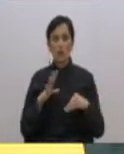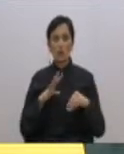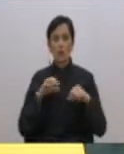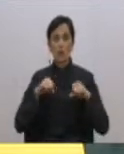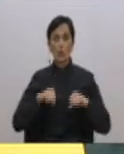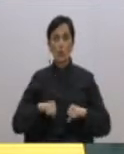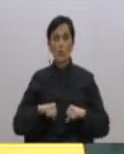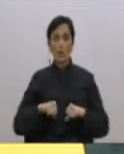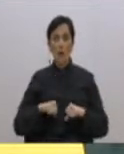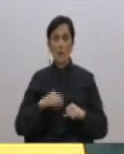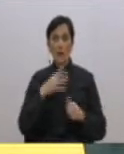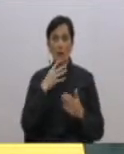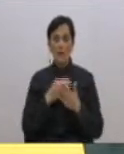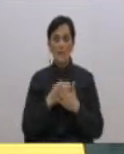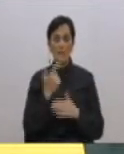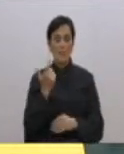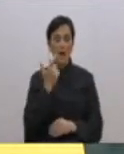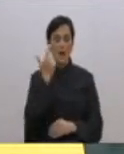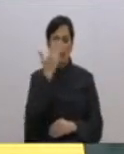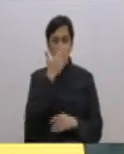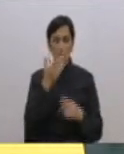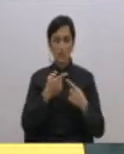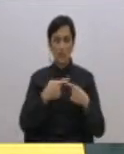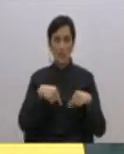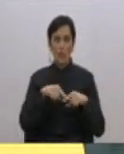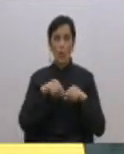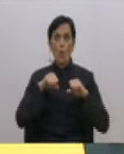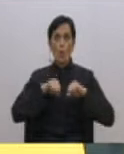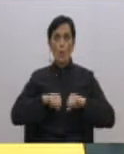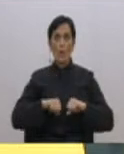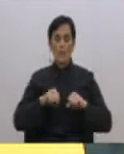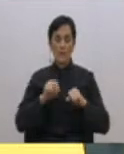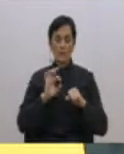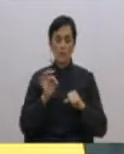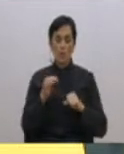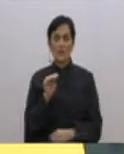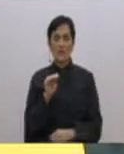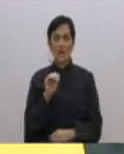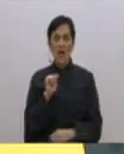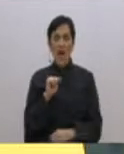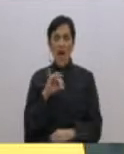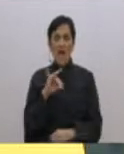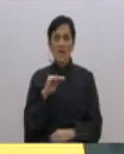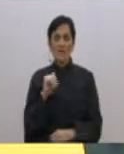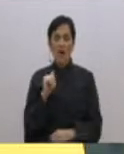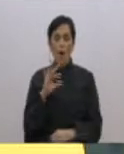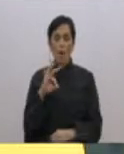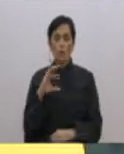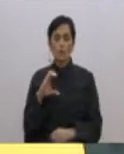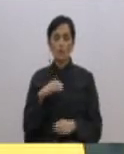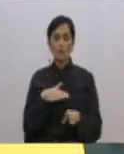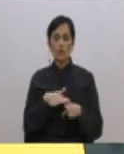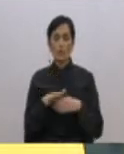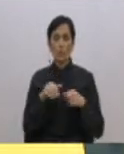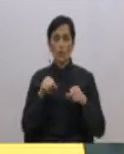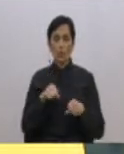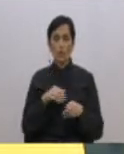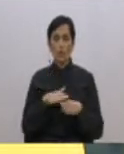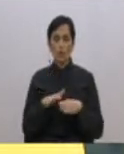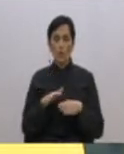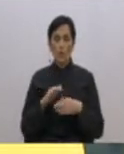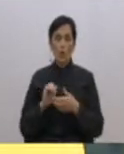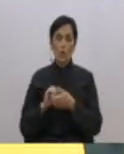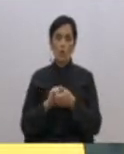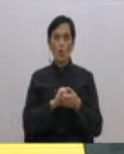უფლებების, მესაკუთრეთა საზოგადოების, რეპროდუქციის უფლებების, ორგანიზაციების, საერთაშორისო, შემსრულებელთა უფლებების, კოლექტიური